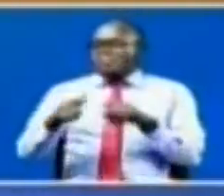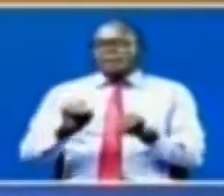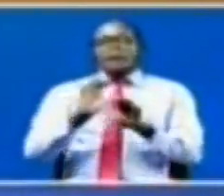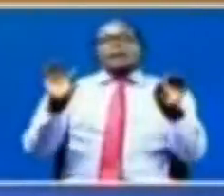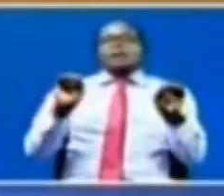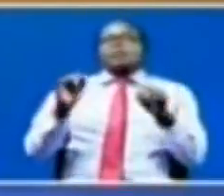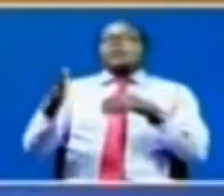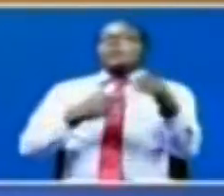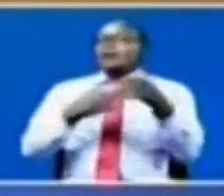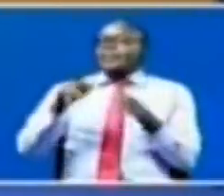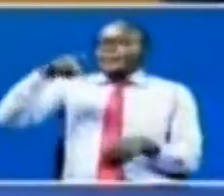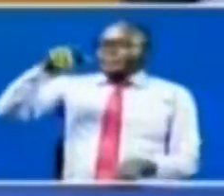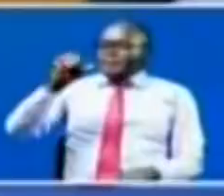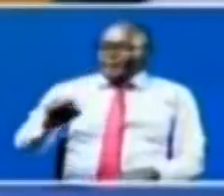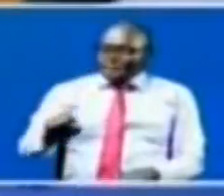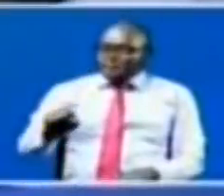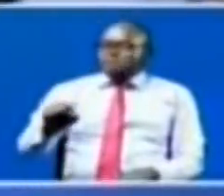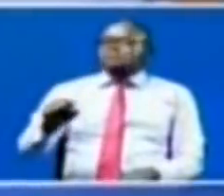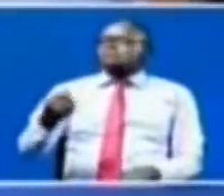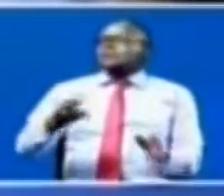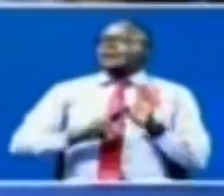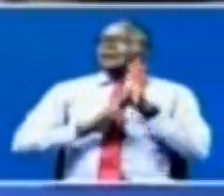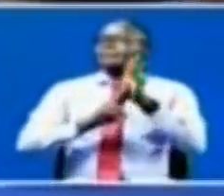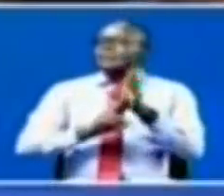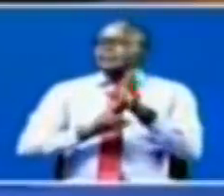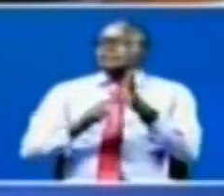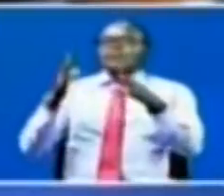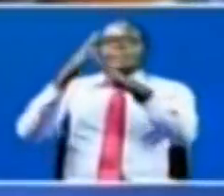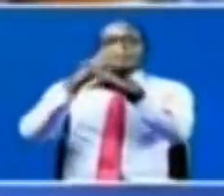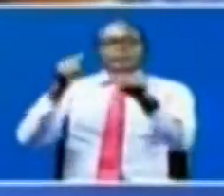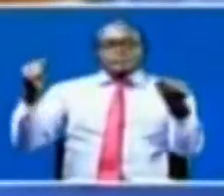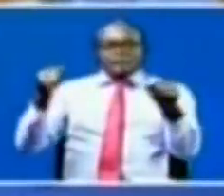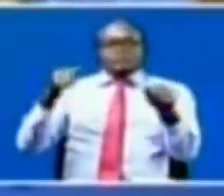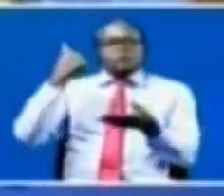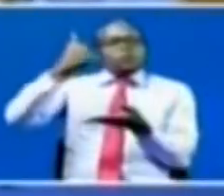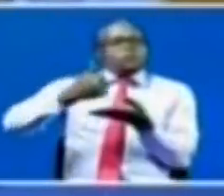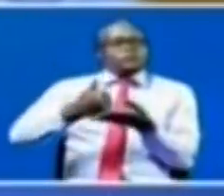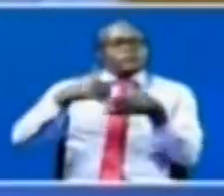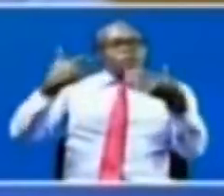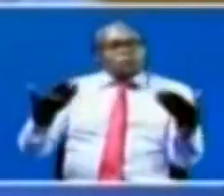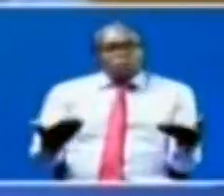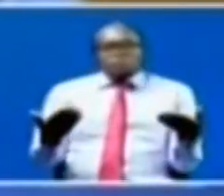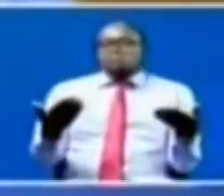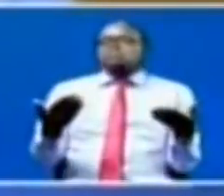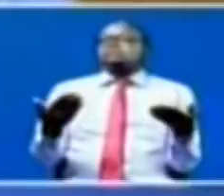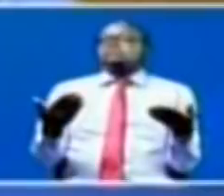clear whether PS Kibicho was acting on instructions from the president's office or